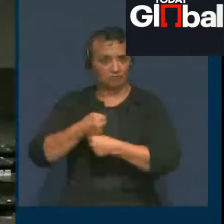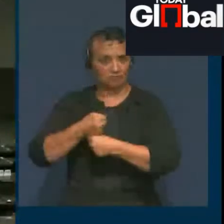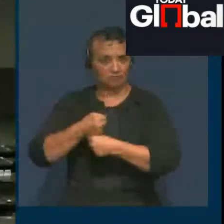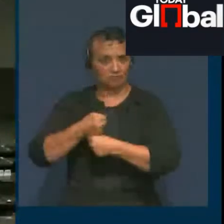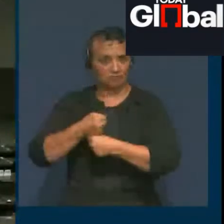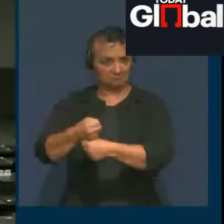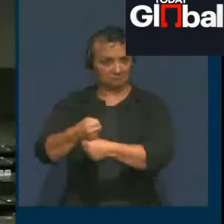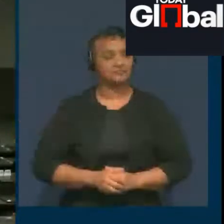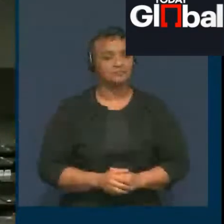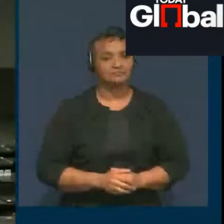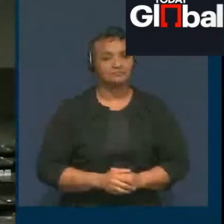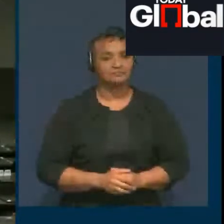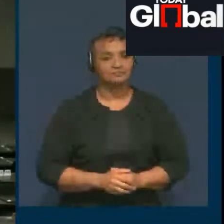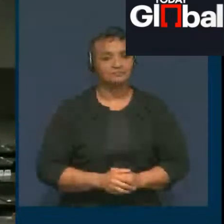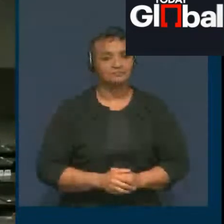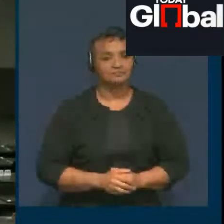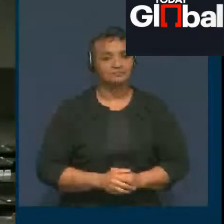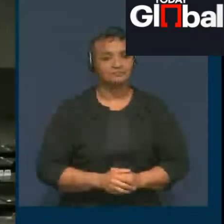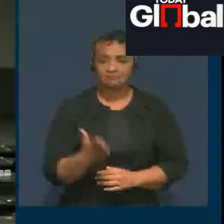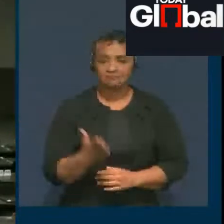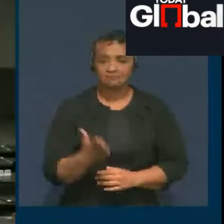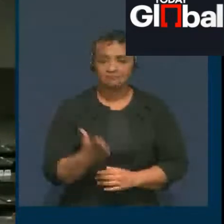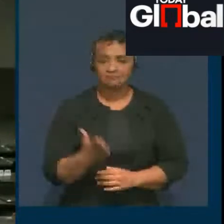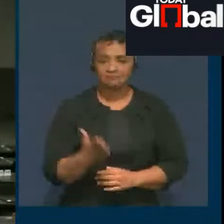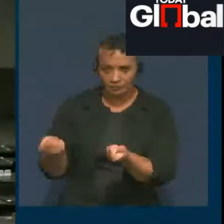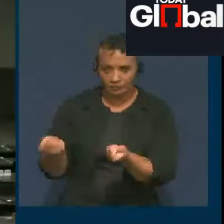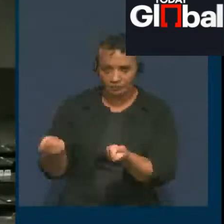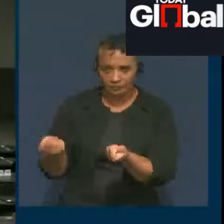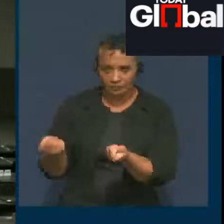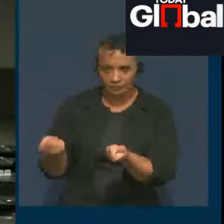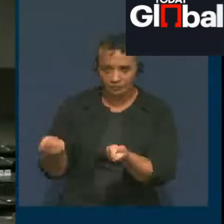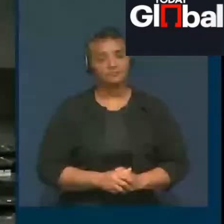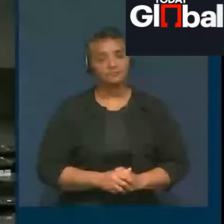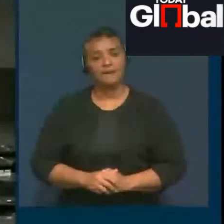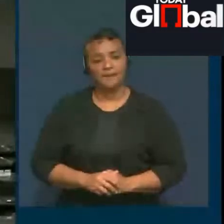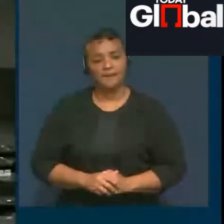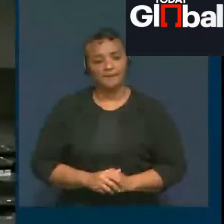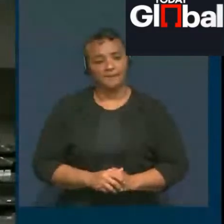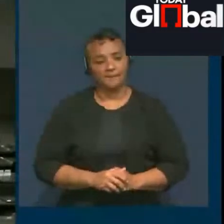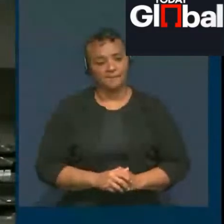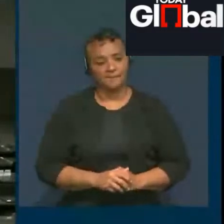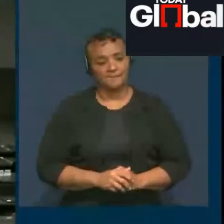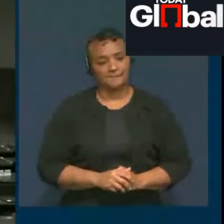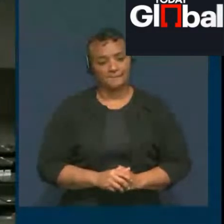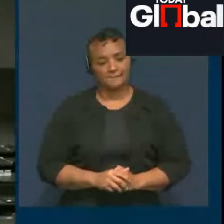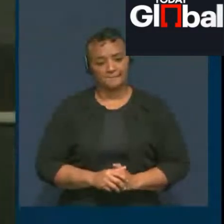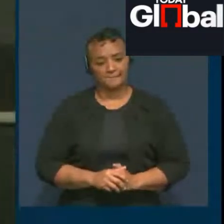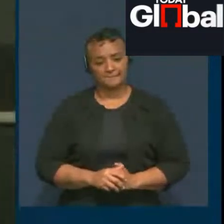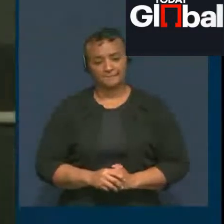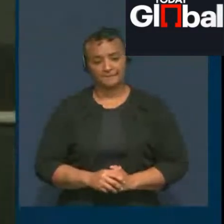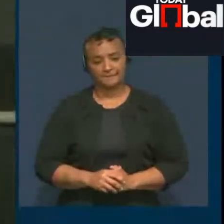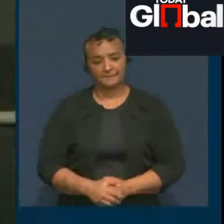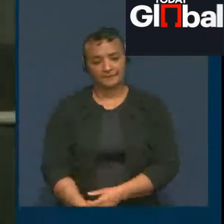شكرا السيد الرئيس. أرجو من أعضاء Thank you, Madam Chair.